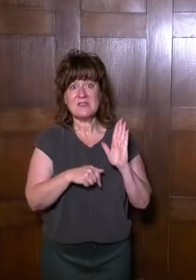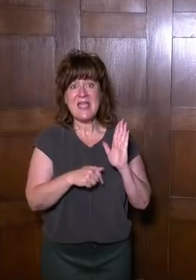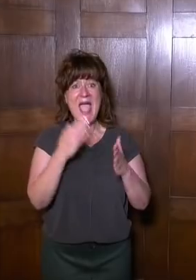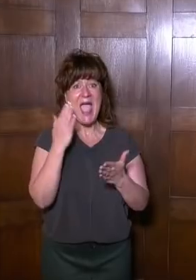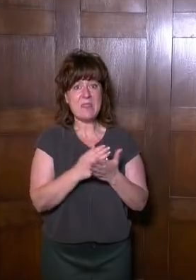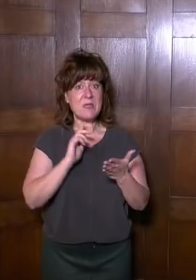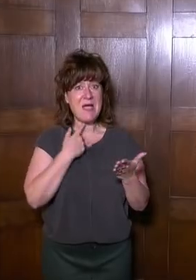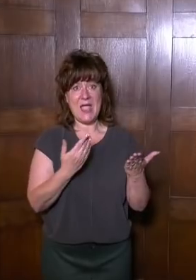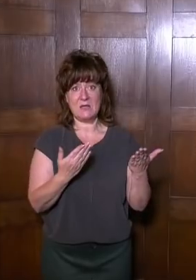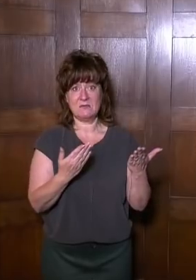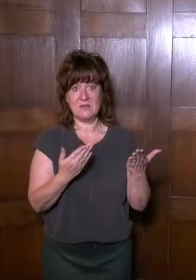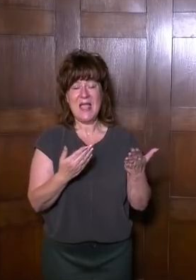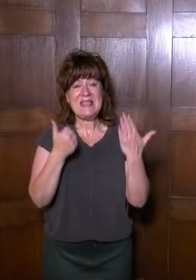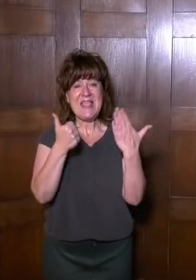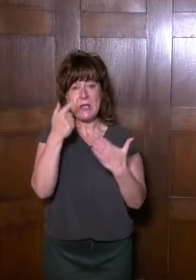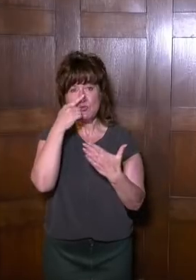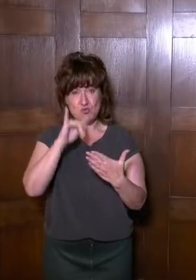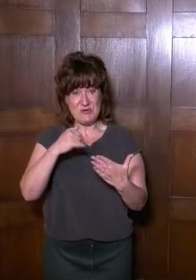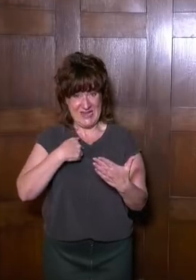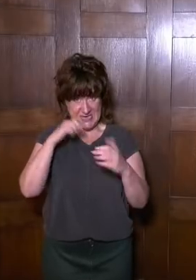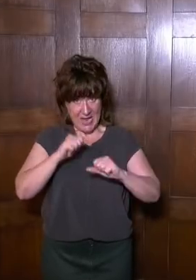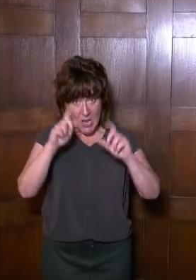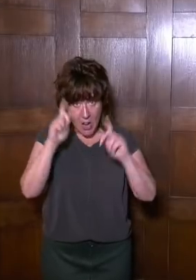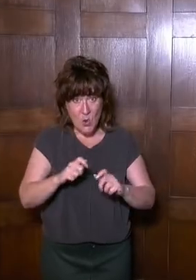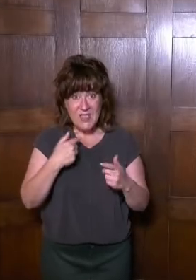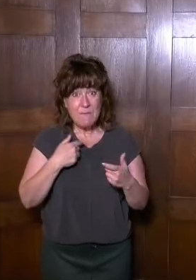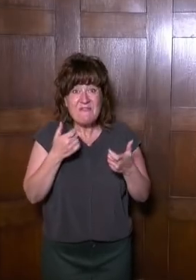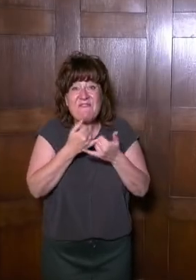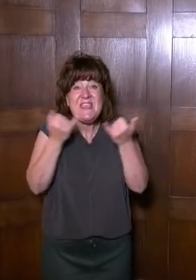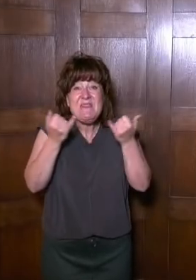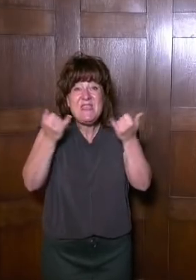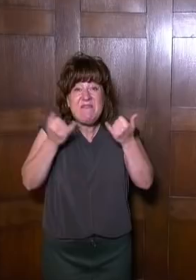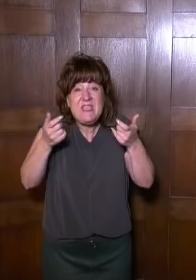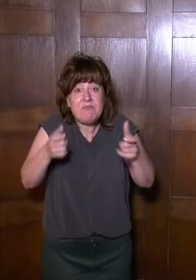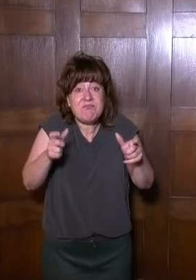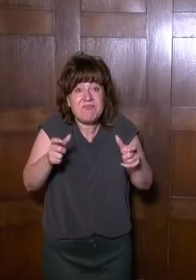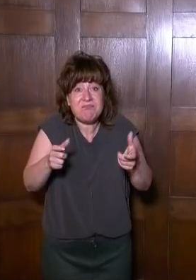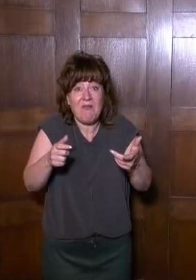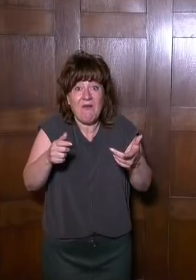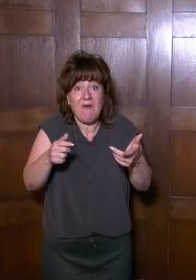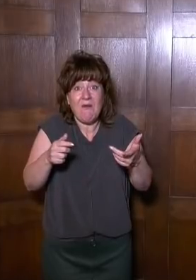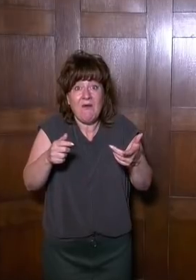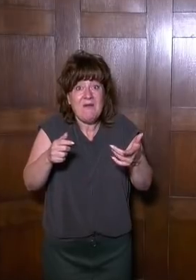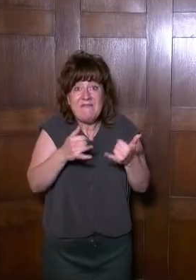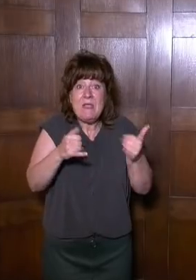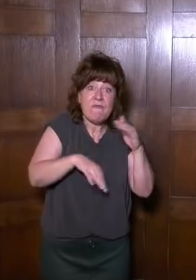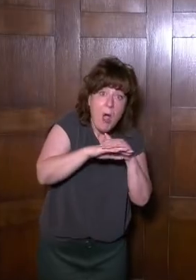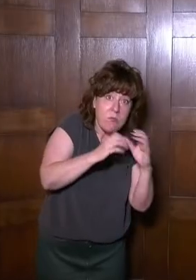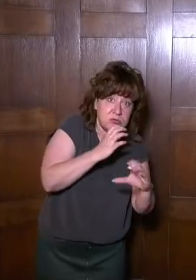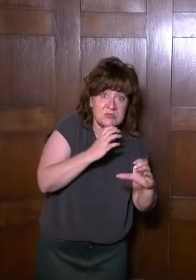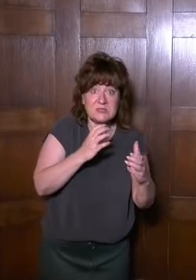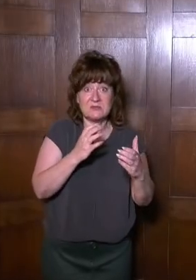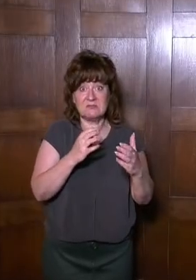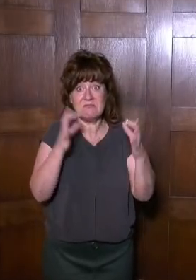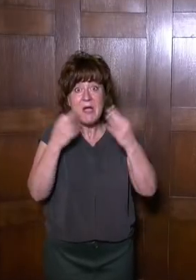Juni könnte ich mit meinem Bus wieder starten. Da ich jetzt nicht weiß, wie die Beschränkungen sind, kann ich wieder mit dem vollen Bus fahren?